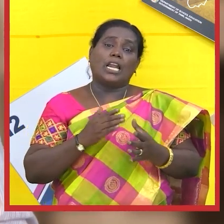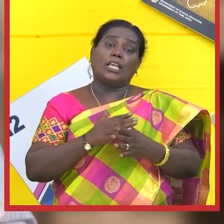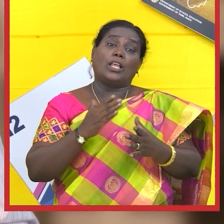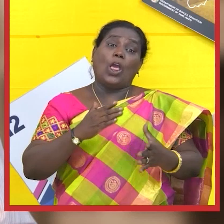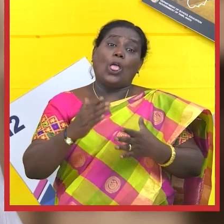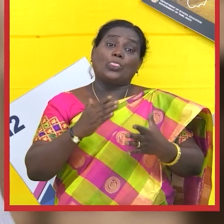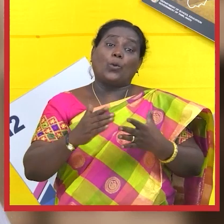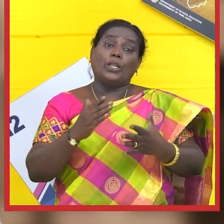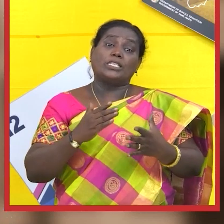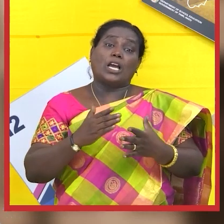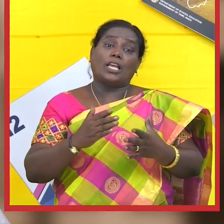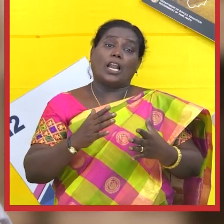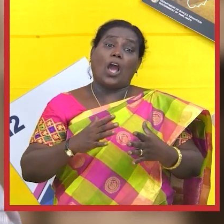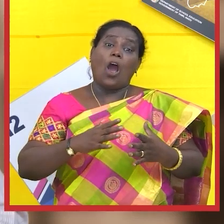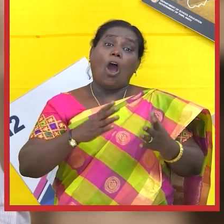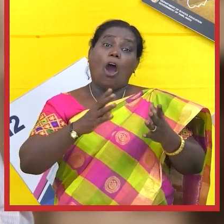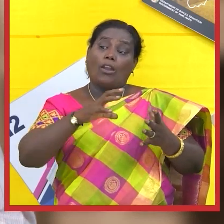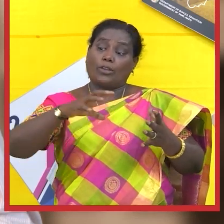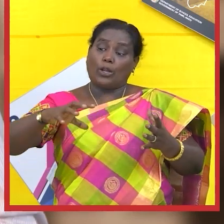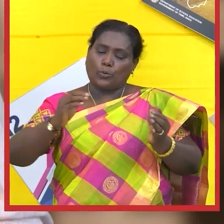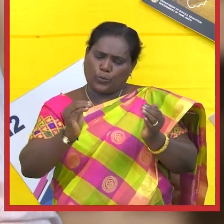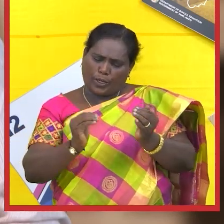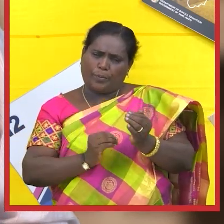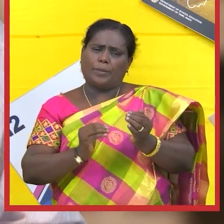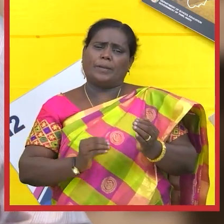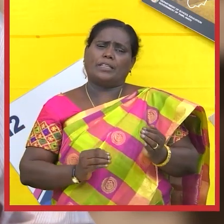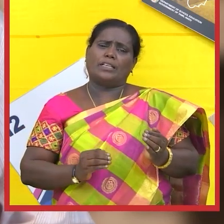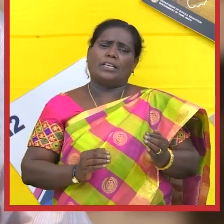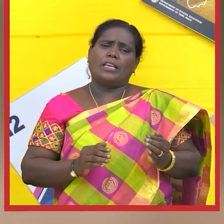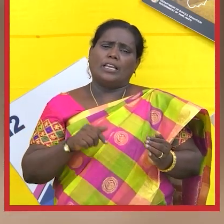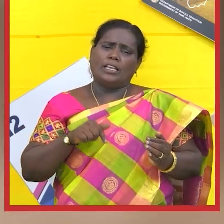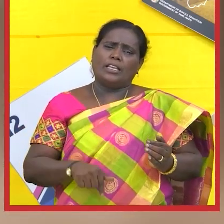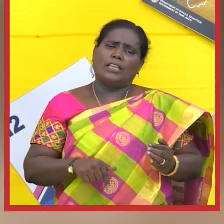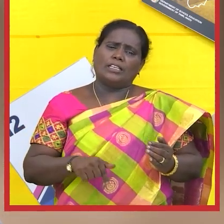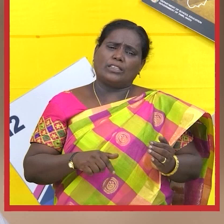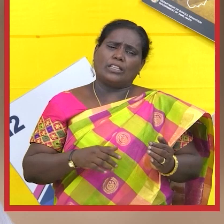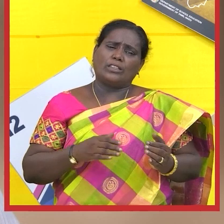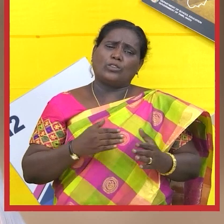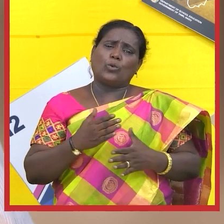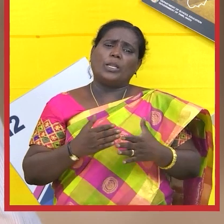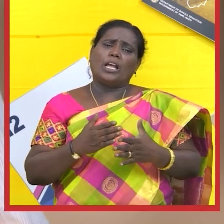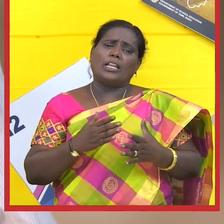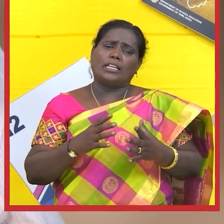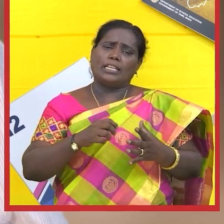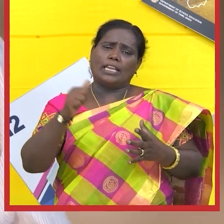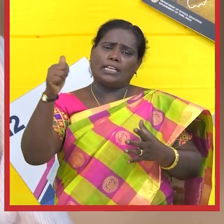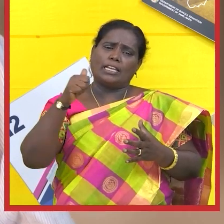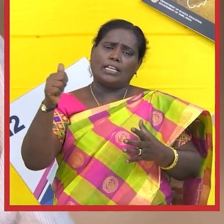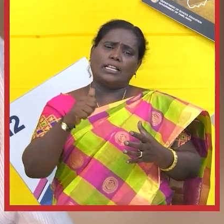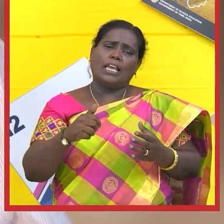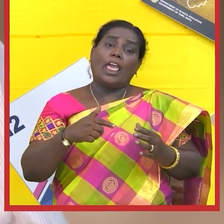தொழிற்சாலைகளினுடைய ஆட்குறைப்பு செய்ய தொடங்கினார்கள் முதலாளிகள். ஆக இதை எதிர்த்து தொழிலாளர் இயக்கங்கள் இந்தியாவிலே தோன்றின.